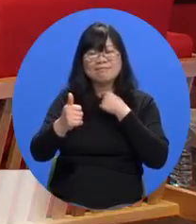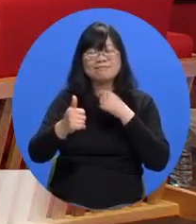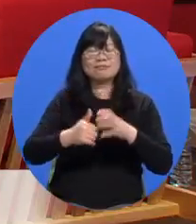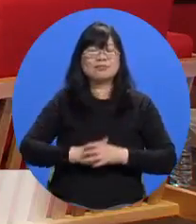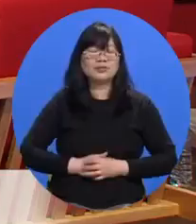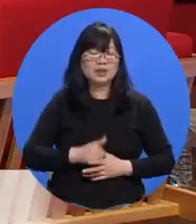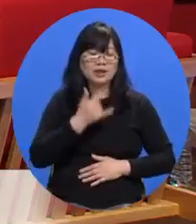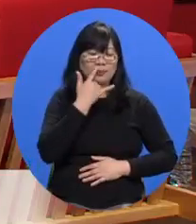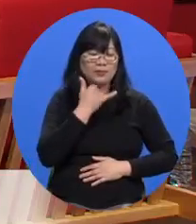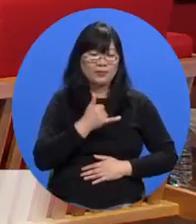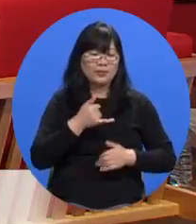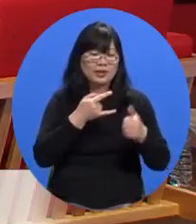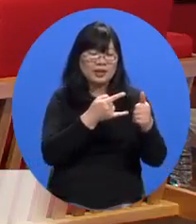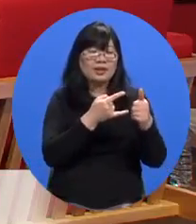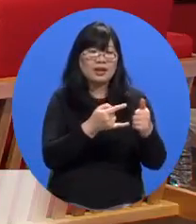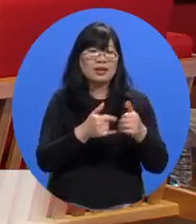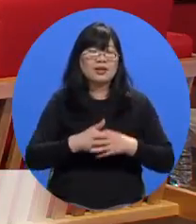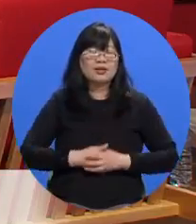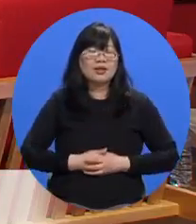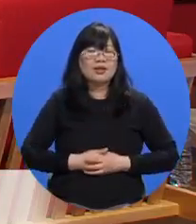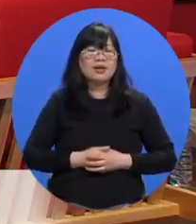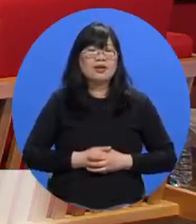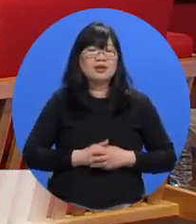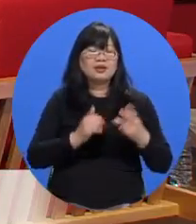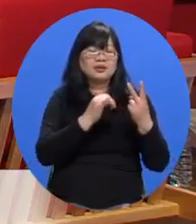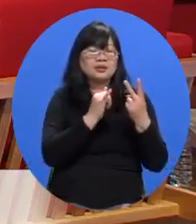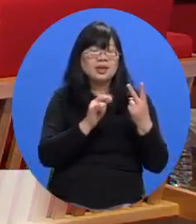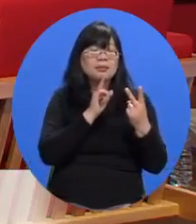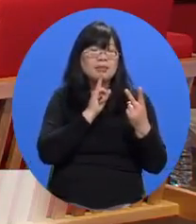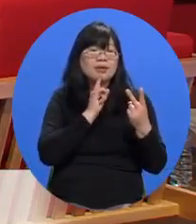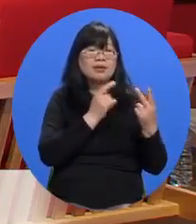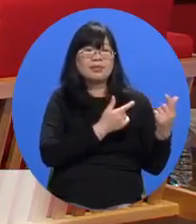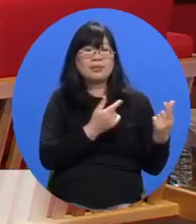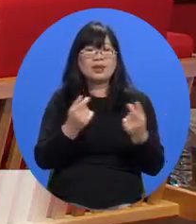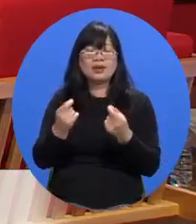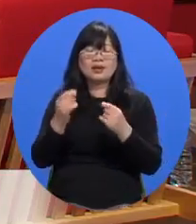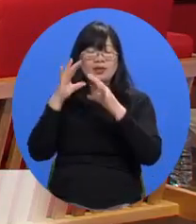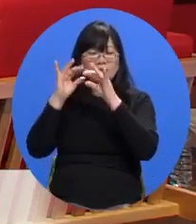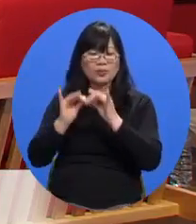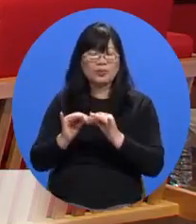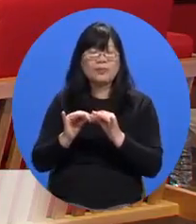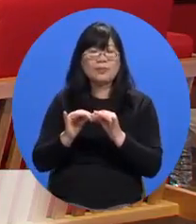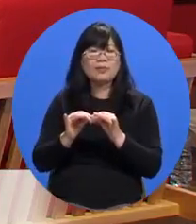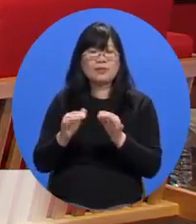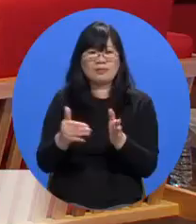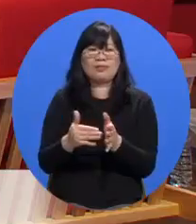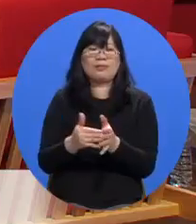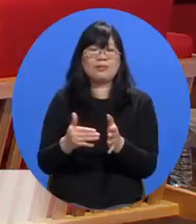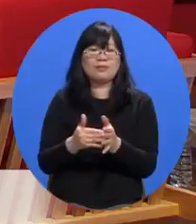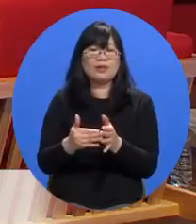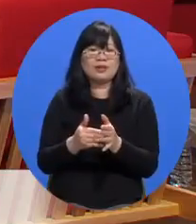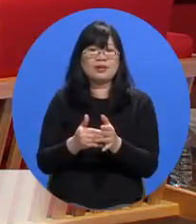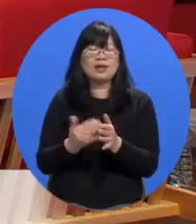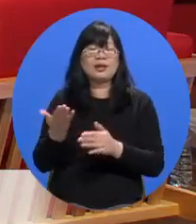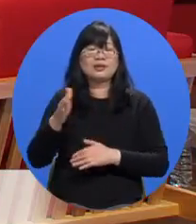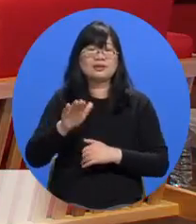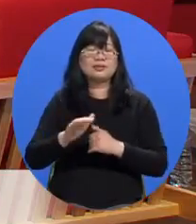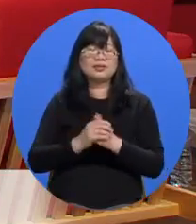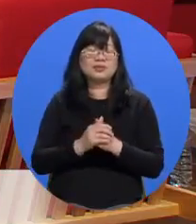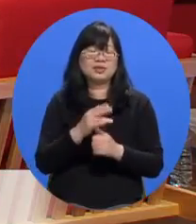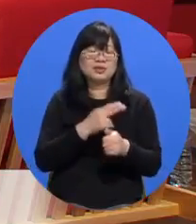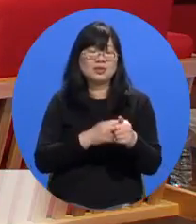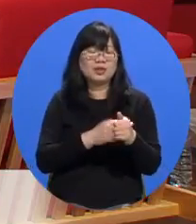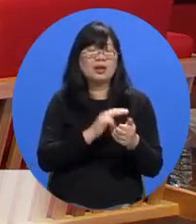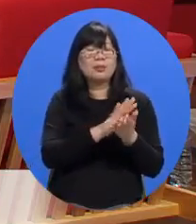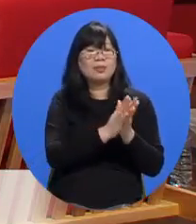네네. 학부모님들한테는 두 분 말씀 다 동의가 되고 있어요. 그렇지만